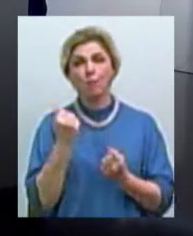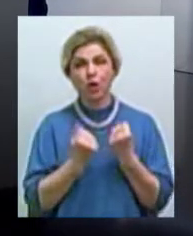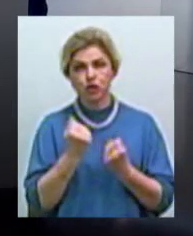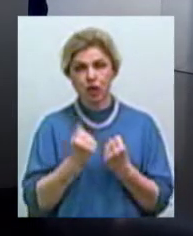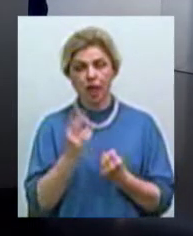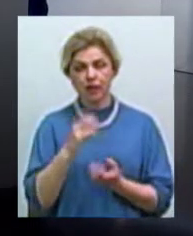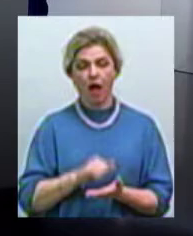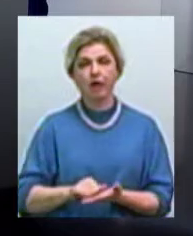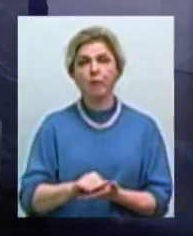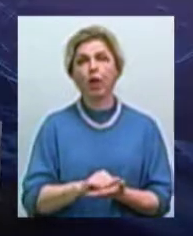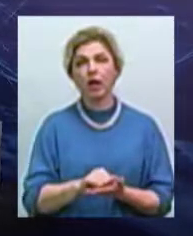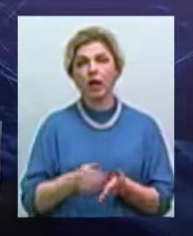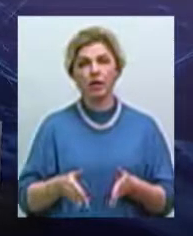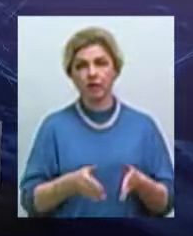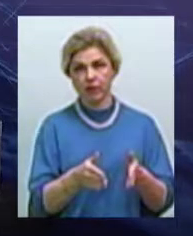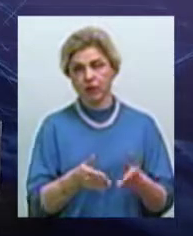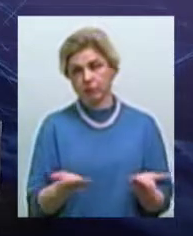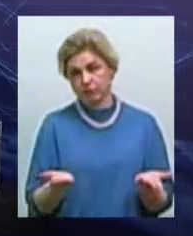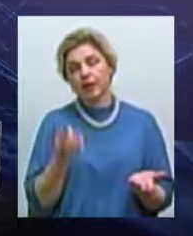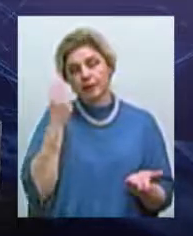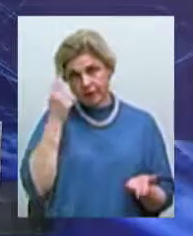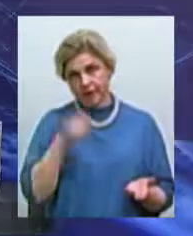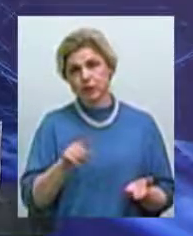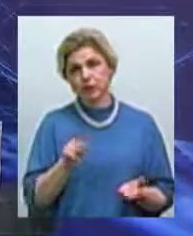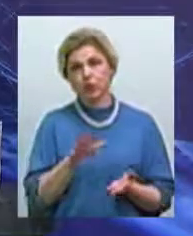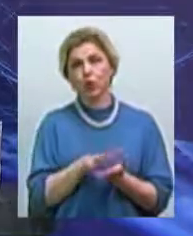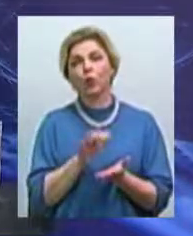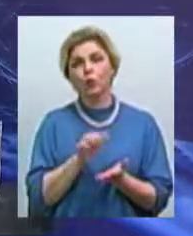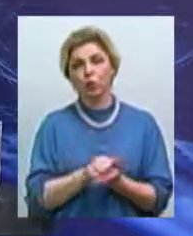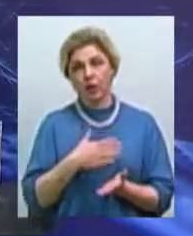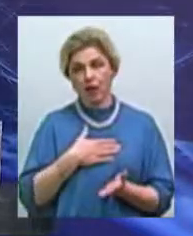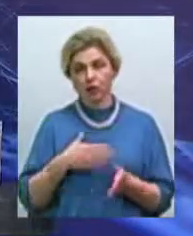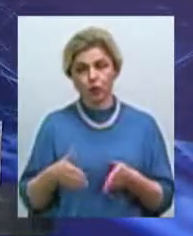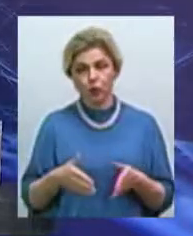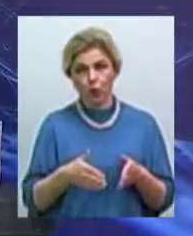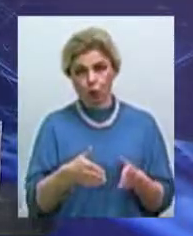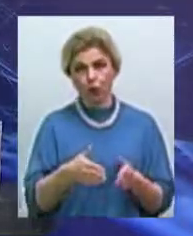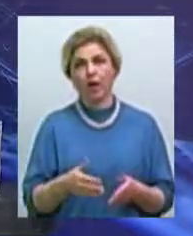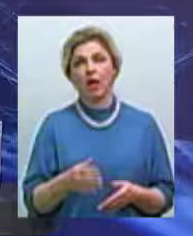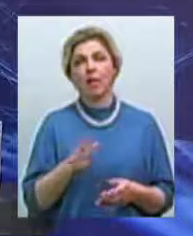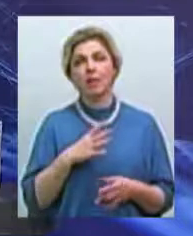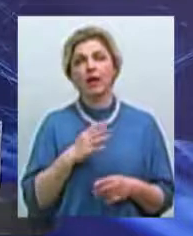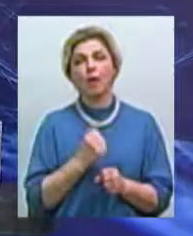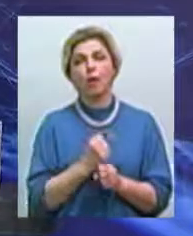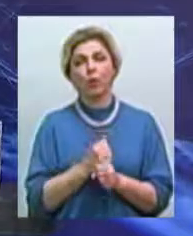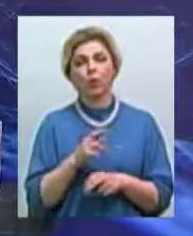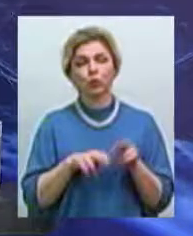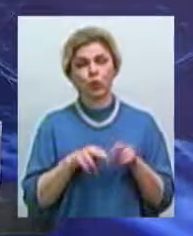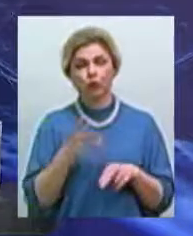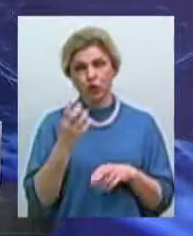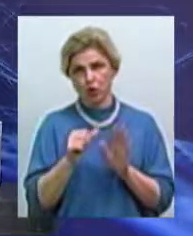Ну, звісно, що він руйнує дорожнє покриття. Наше дорожнє покриття, воно було побудоване ще, ну,